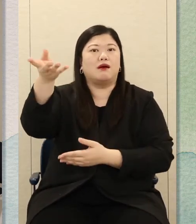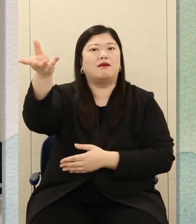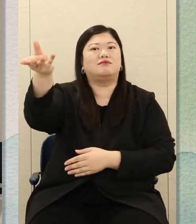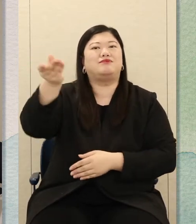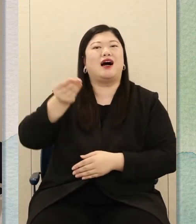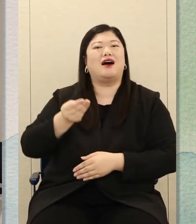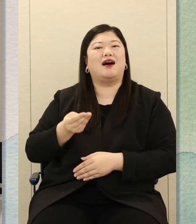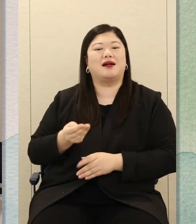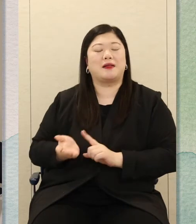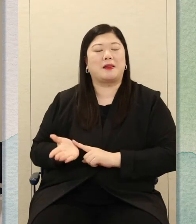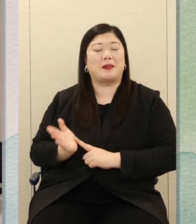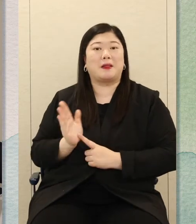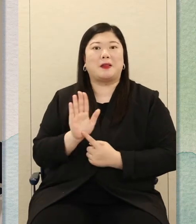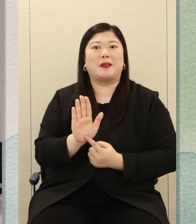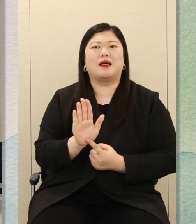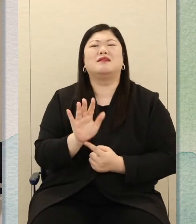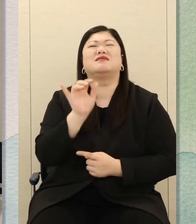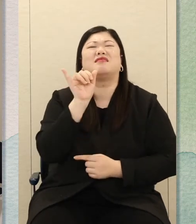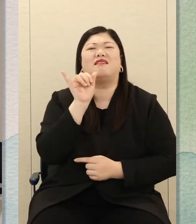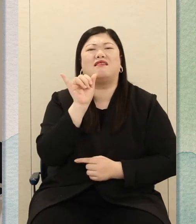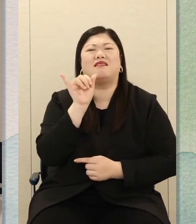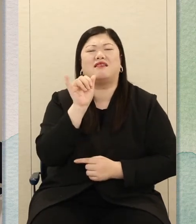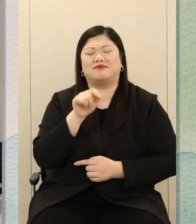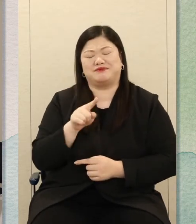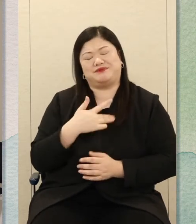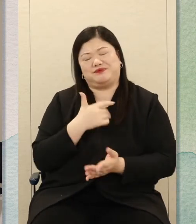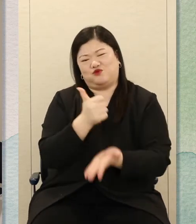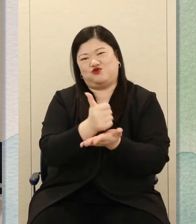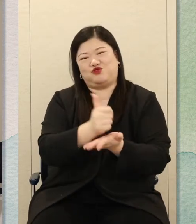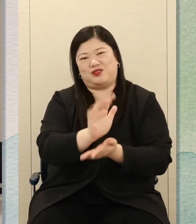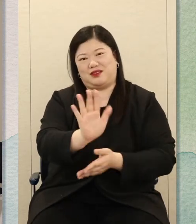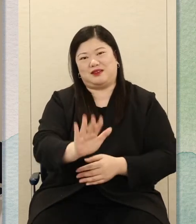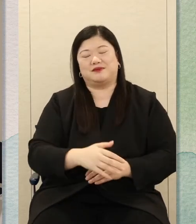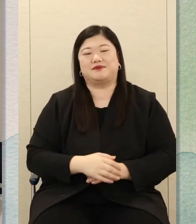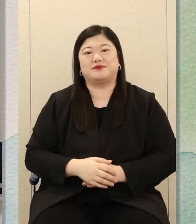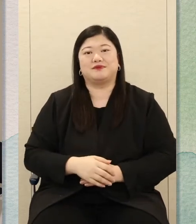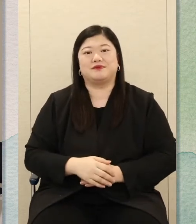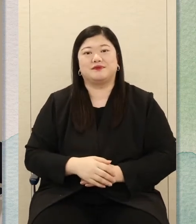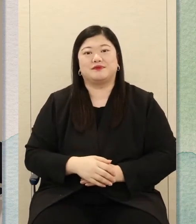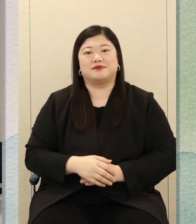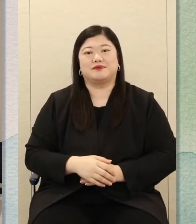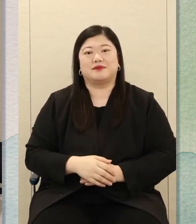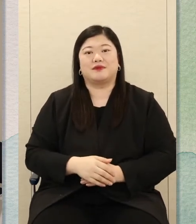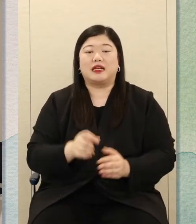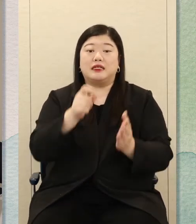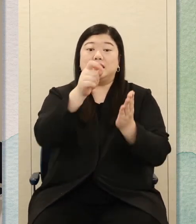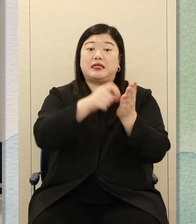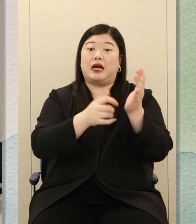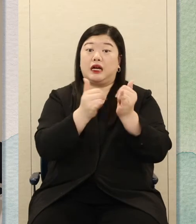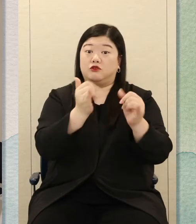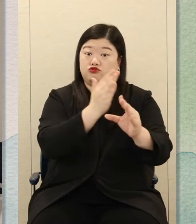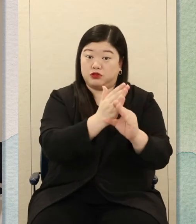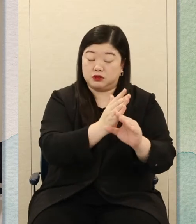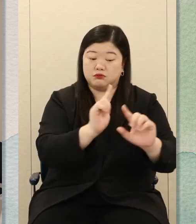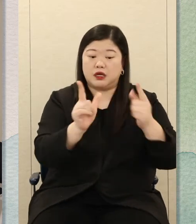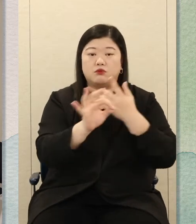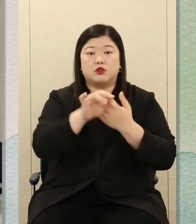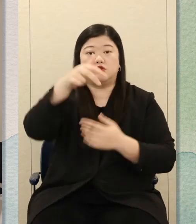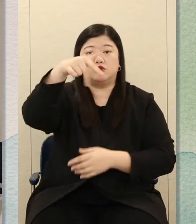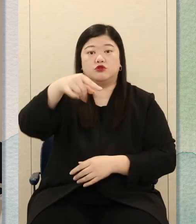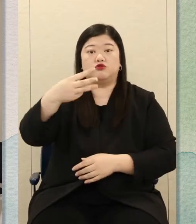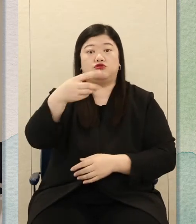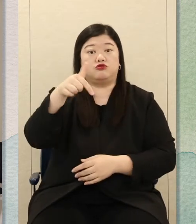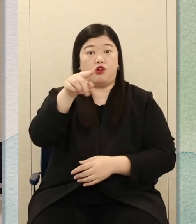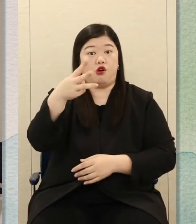그런 방식으로 하는 게 제일 좋은 것 같고요. 그 다음에 이제 작가 정보나 줄거리 요약은 그렇게 하고요. 대화에 필요한 질문